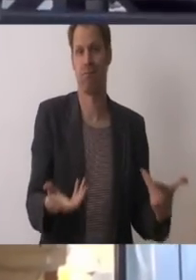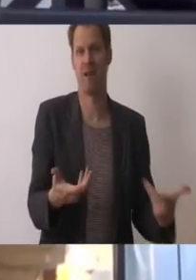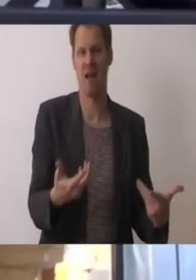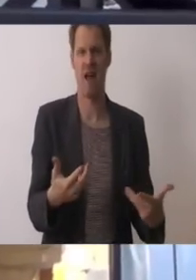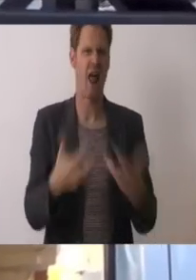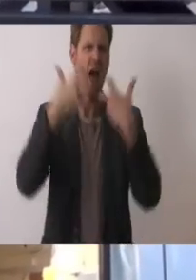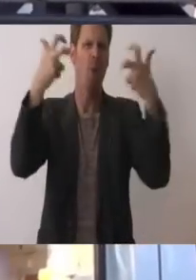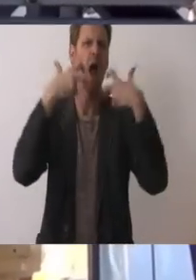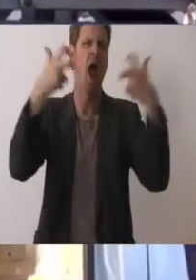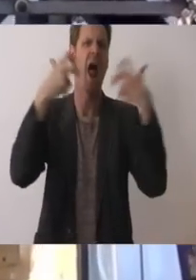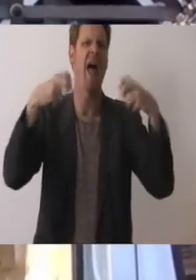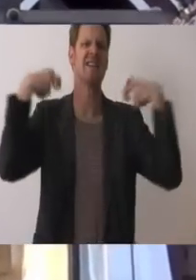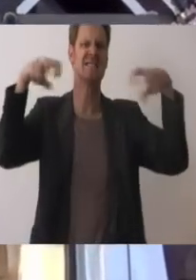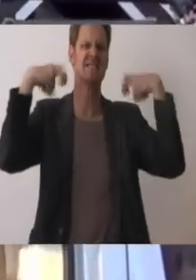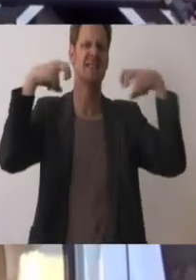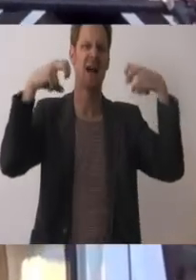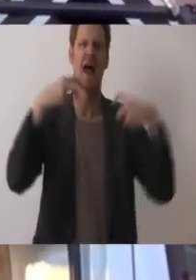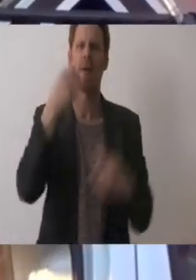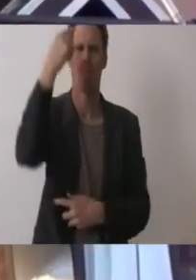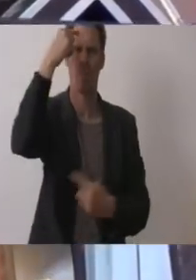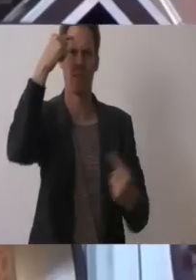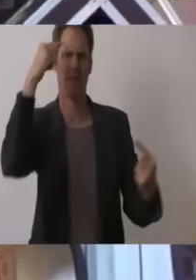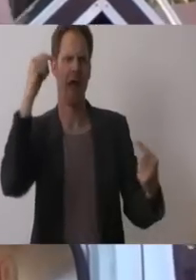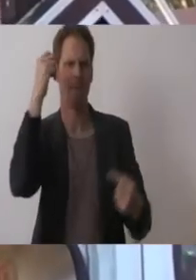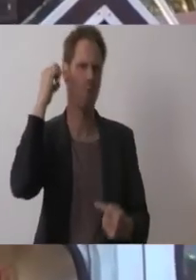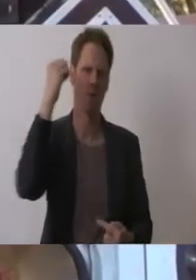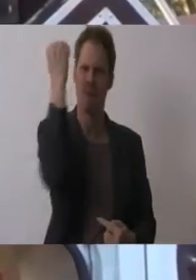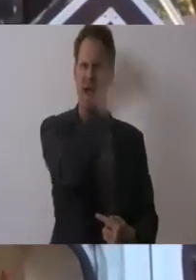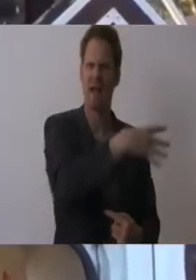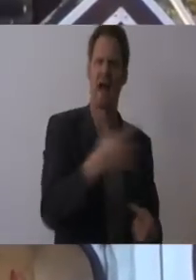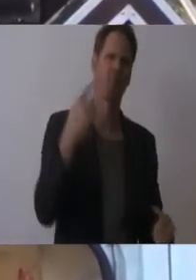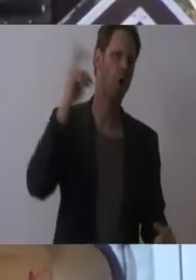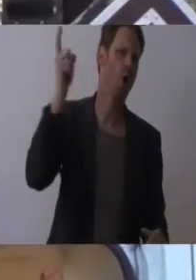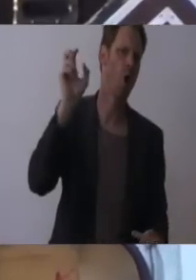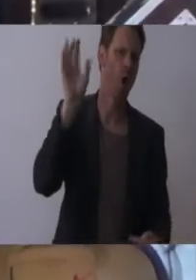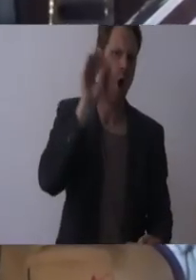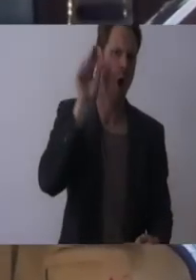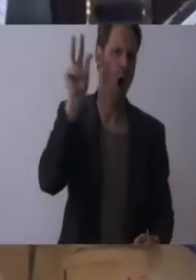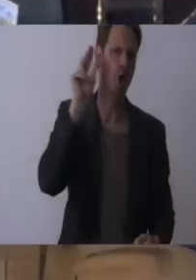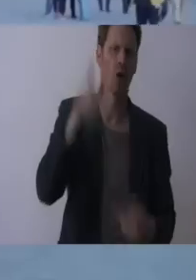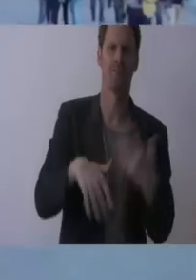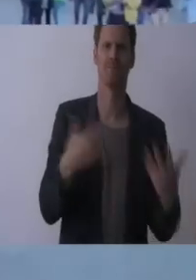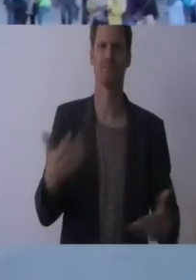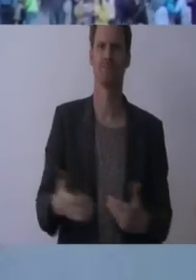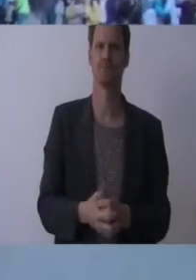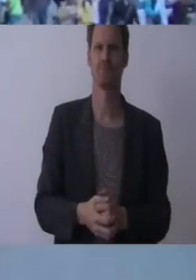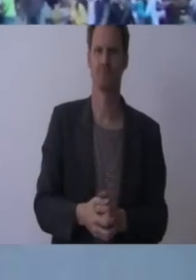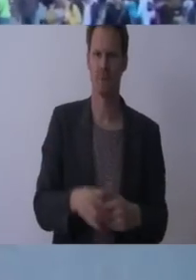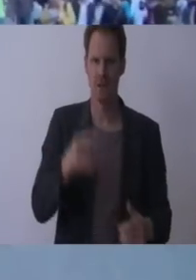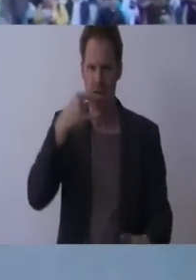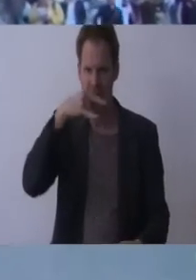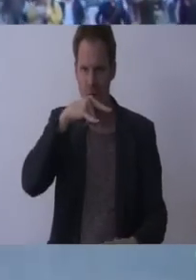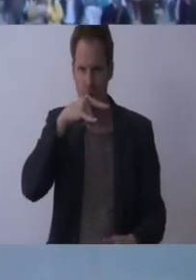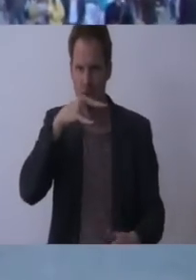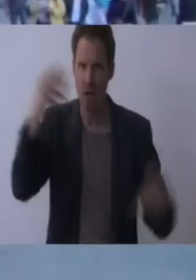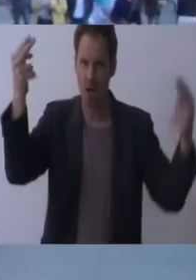propose qu'on fasse un peu de bruit pour nos camarades américains, ils sont de l'autre côté de l'Atlantique, et aussi ils luttent contre les multinationales. Le soleil se couche,